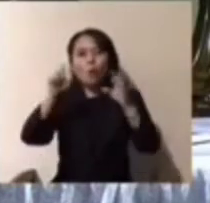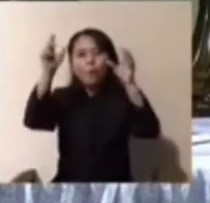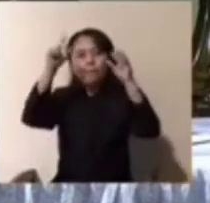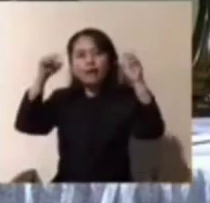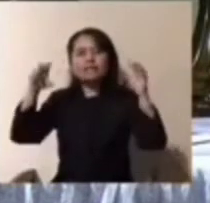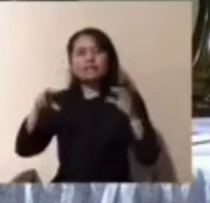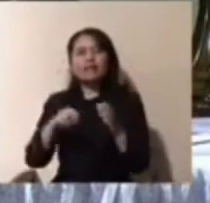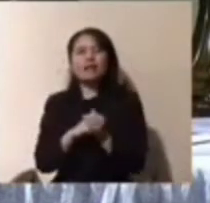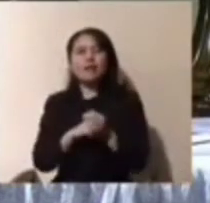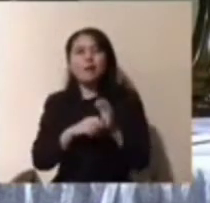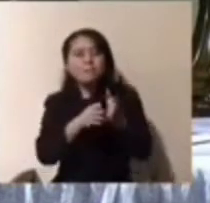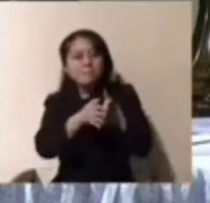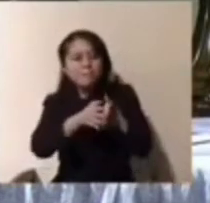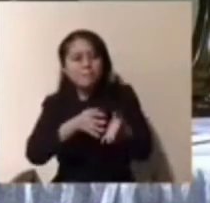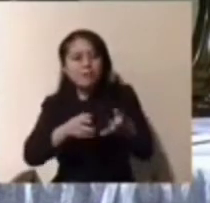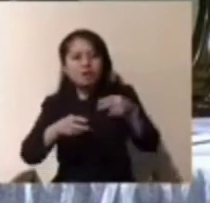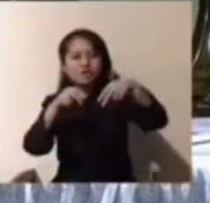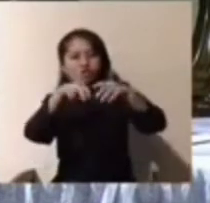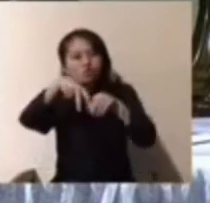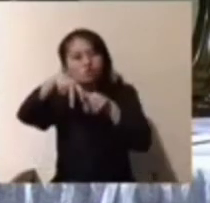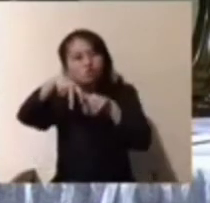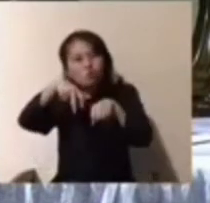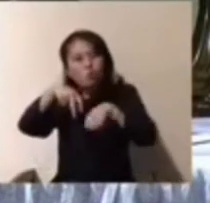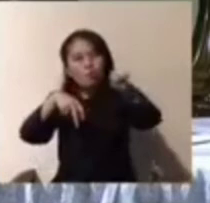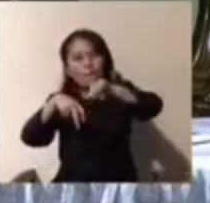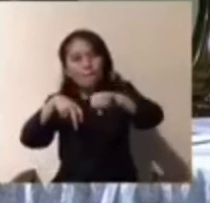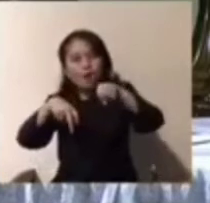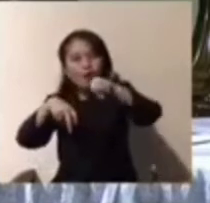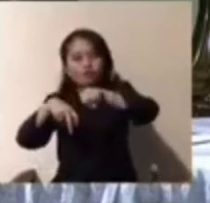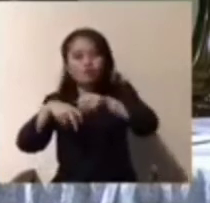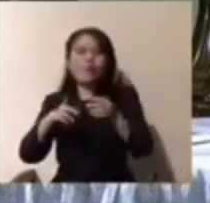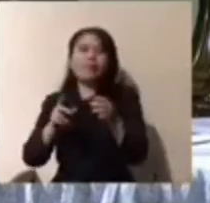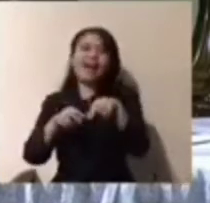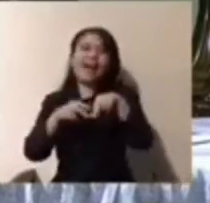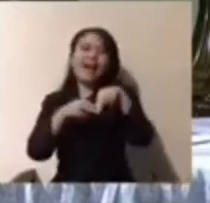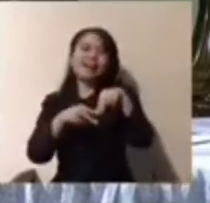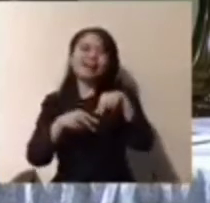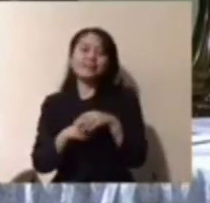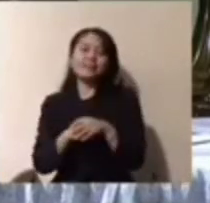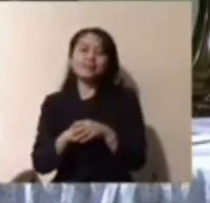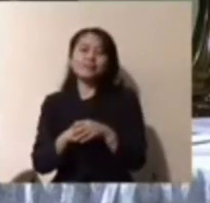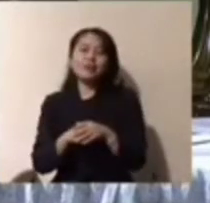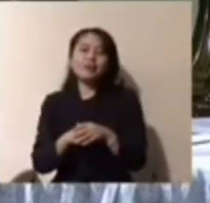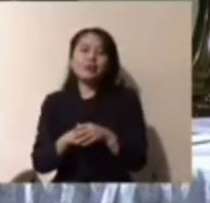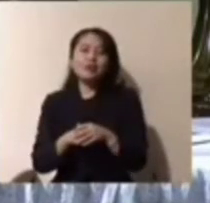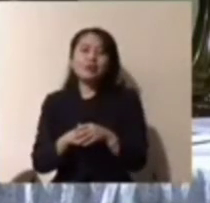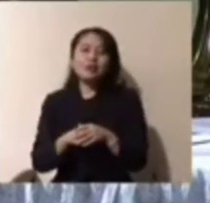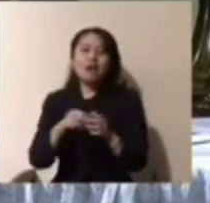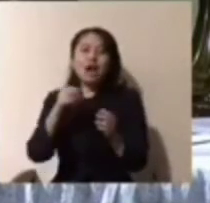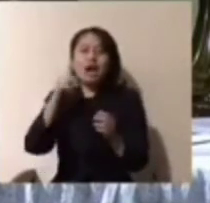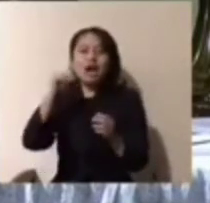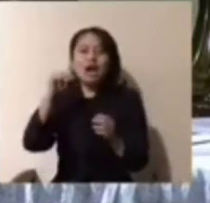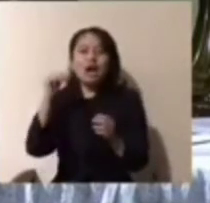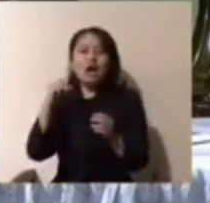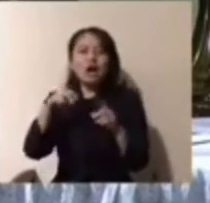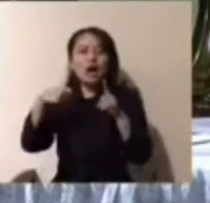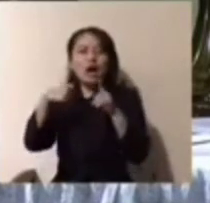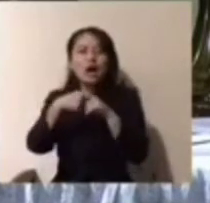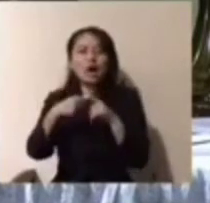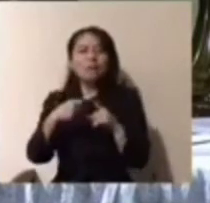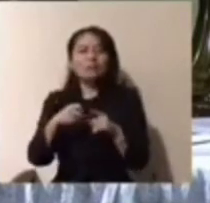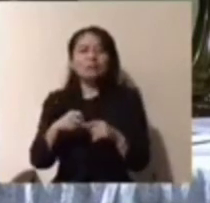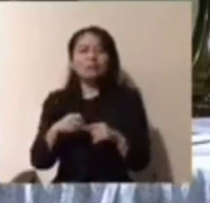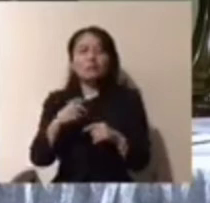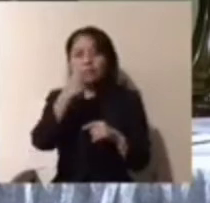yang dilakukan olehnya. Peristiwa yang kita kenangkan pada hari Kamis Putih.